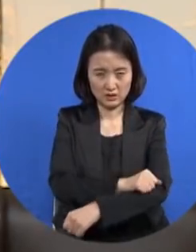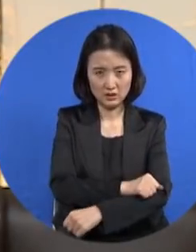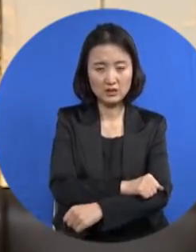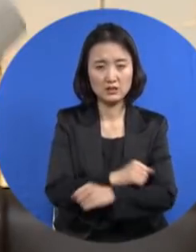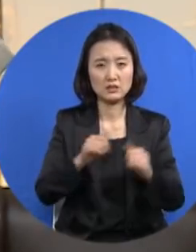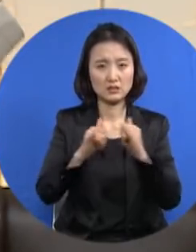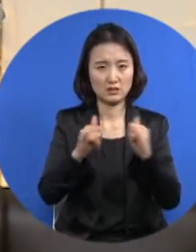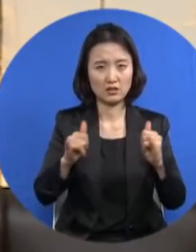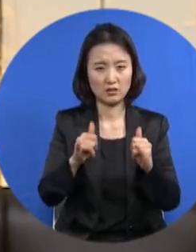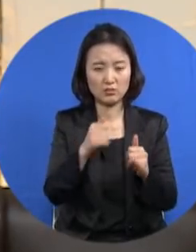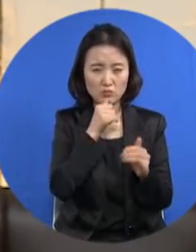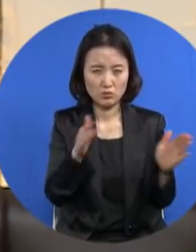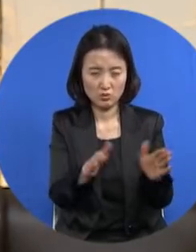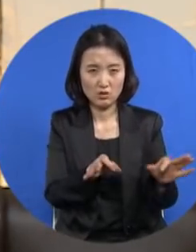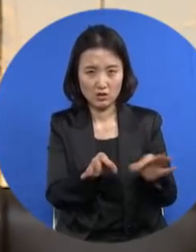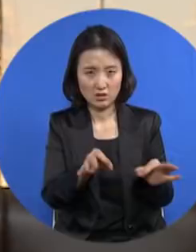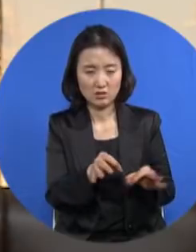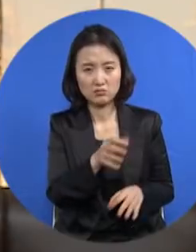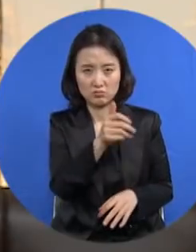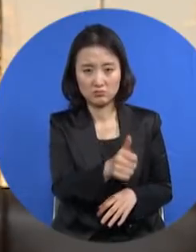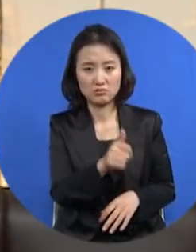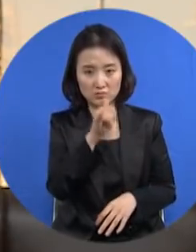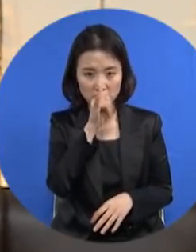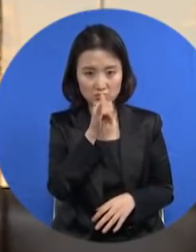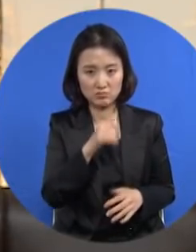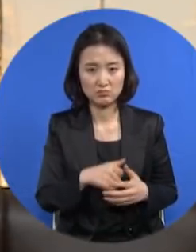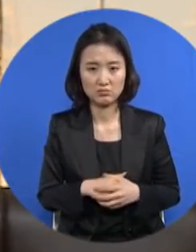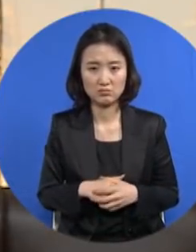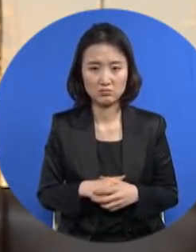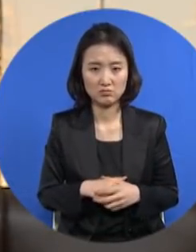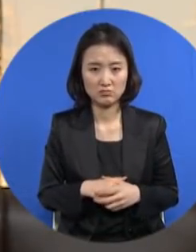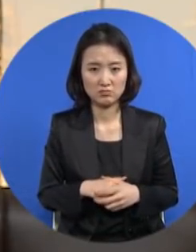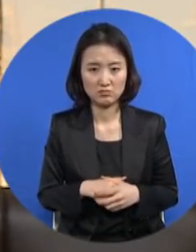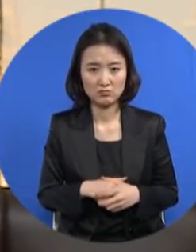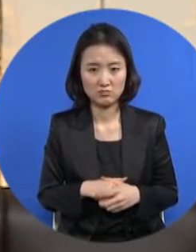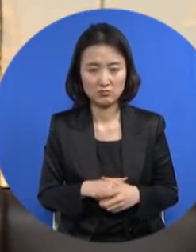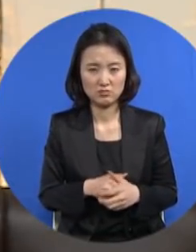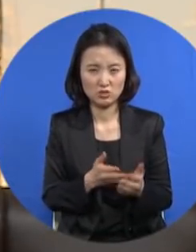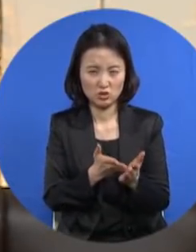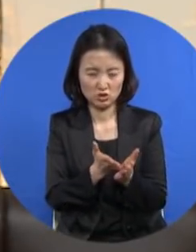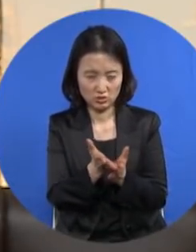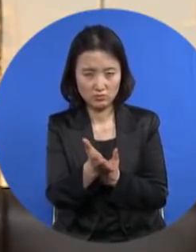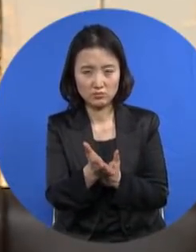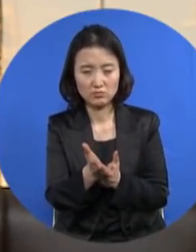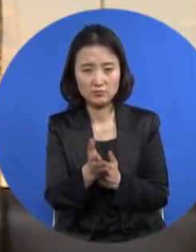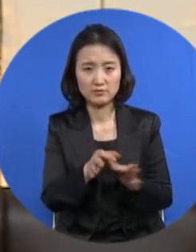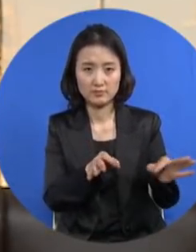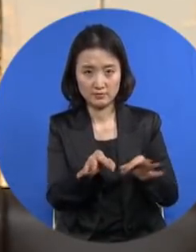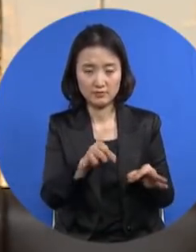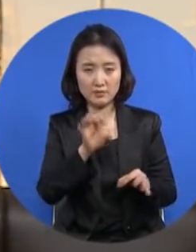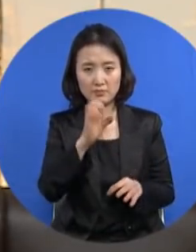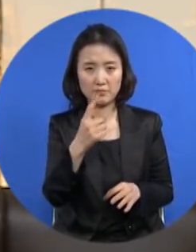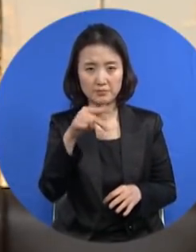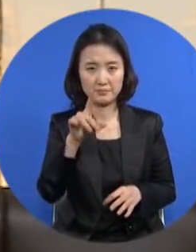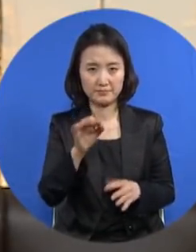주변에 아주 자그맣게 하는데 이렇게 테이크아웃 전문점을 하고 계시는 분이